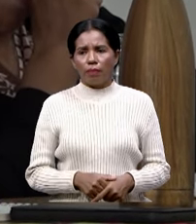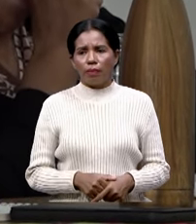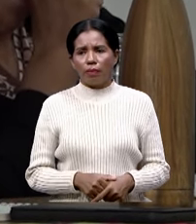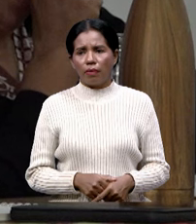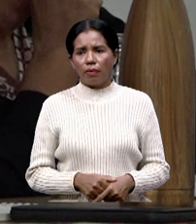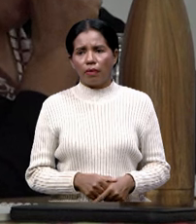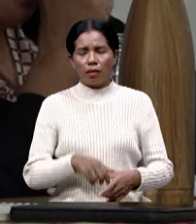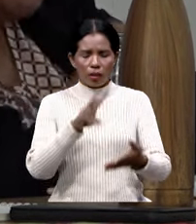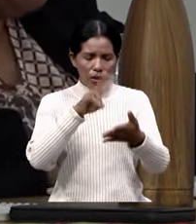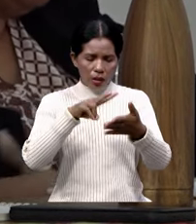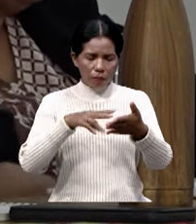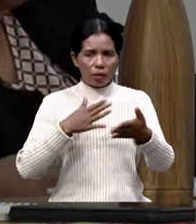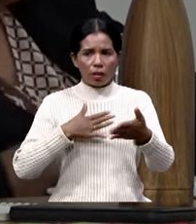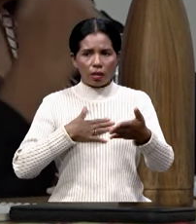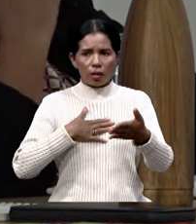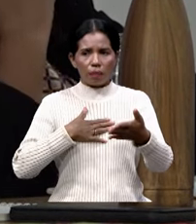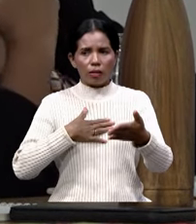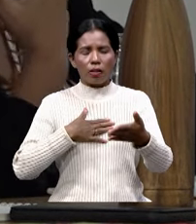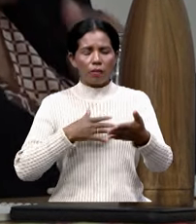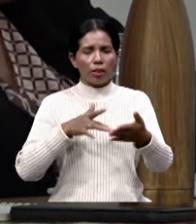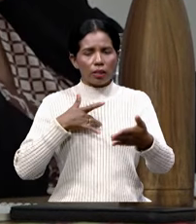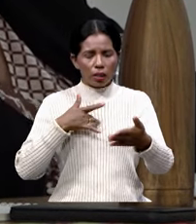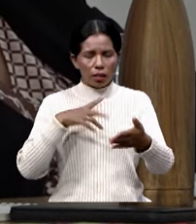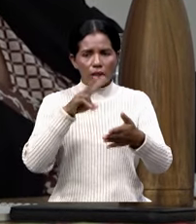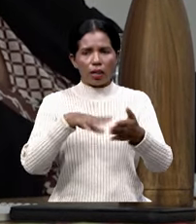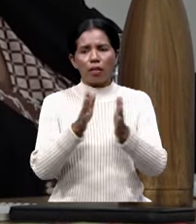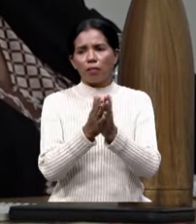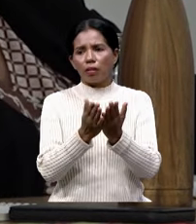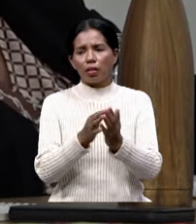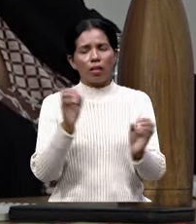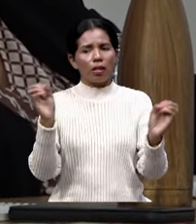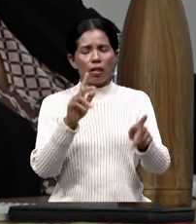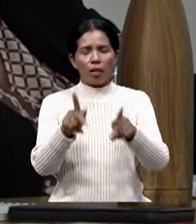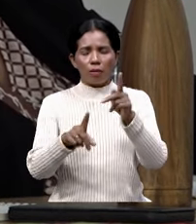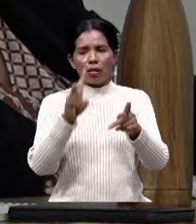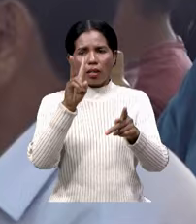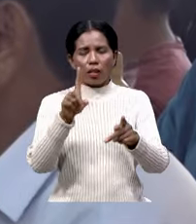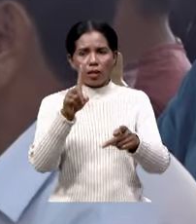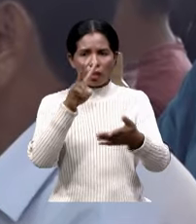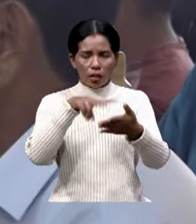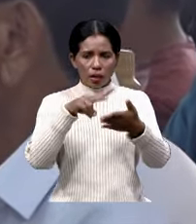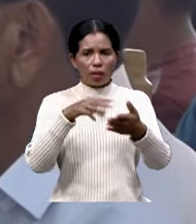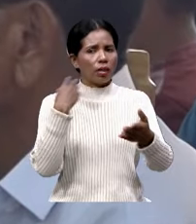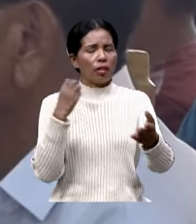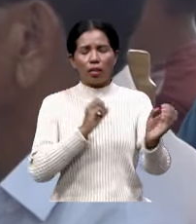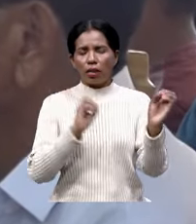leah di karta, kau bisa lihat maka hei. Tapi ya emang ini datang leah respon di baik karta.